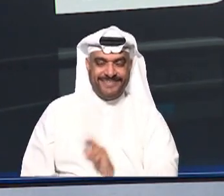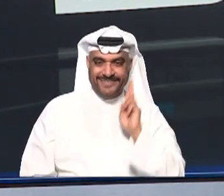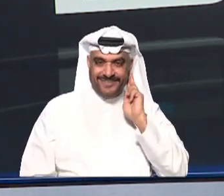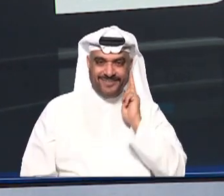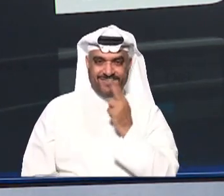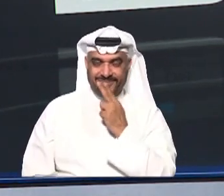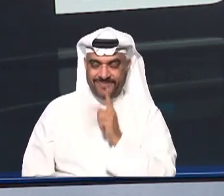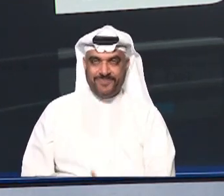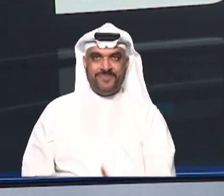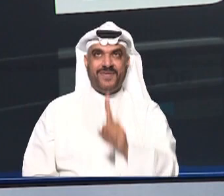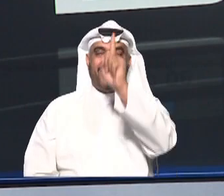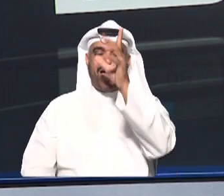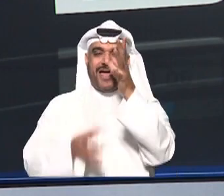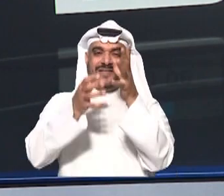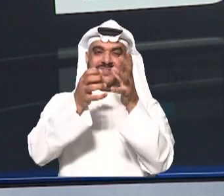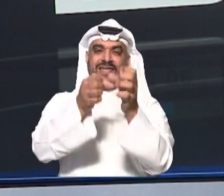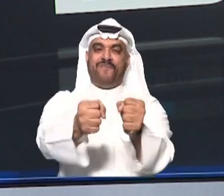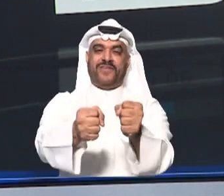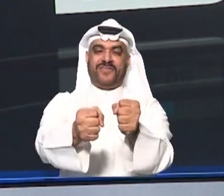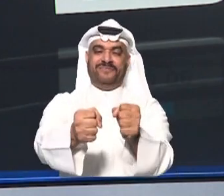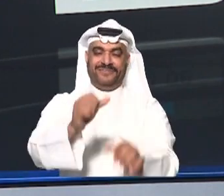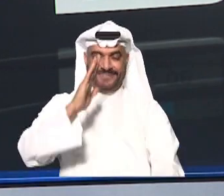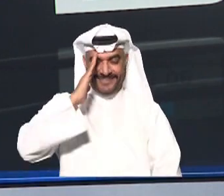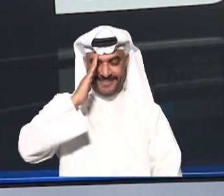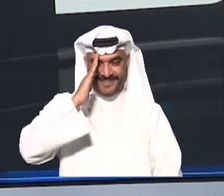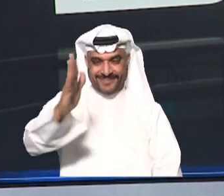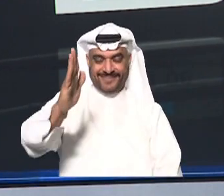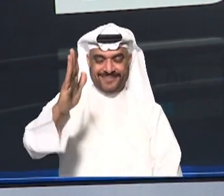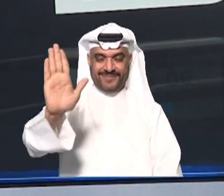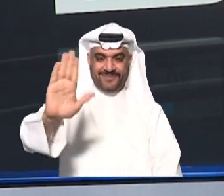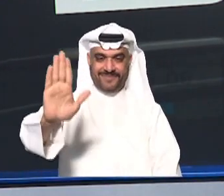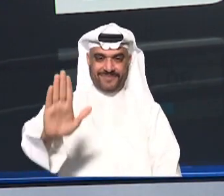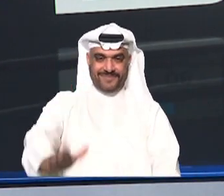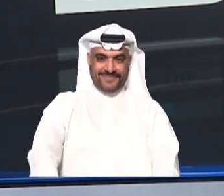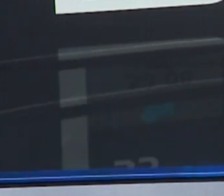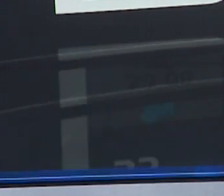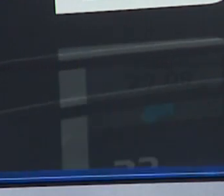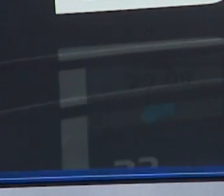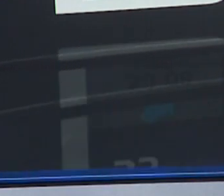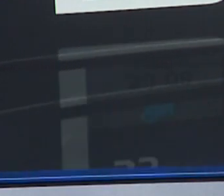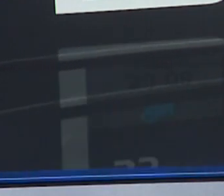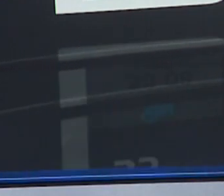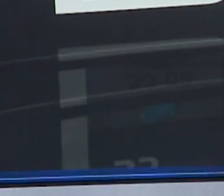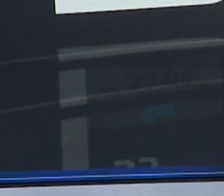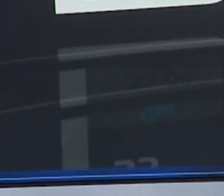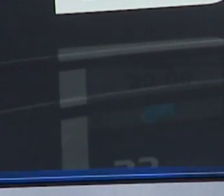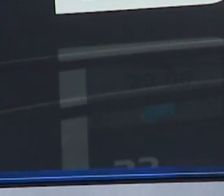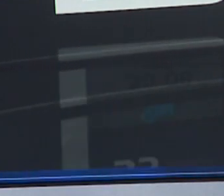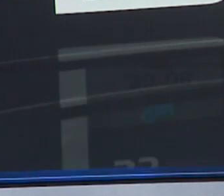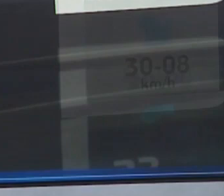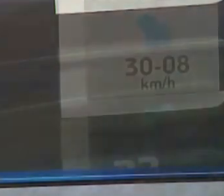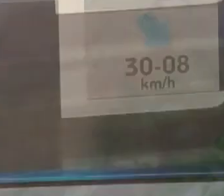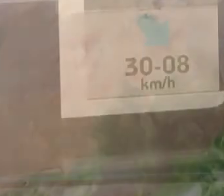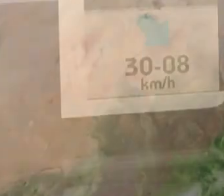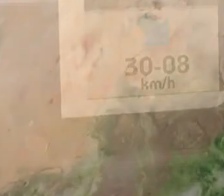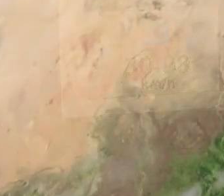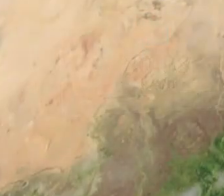المشاهدين، إلى هنا تنتهي نشرتنا الجوية، شكرا على حسن المتابعة، والآن مع درجات الحرارة حول عواصم العالم.